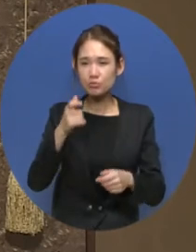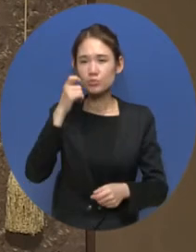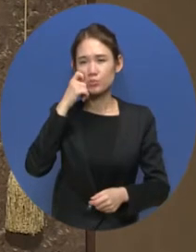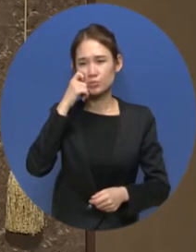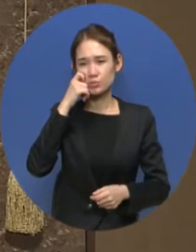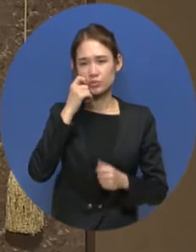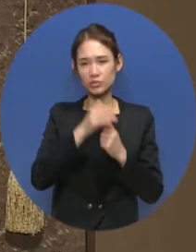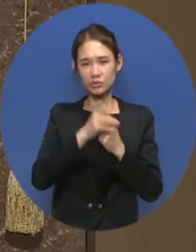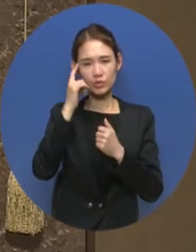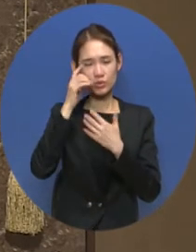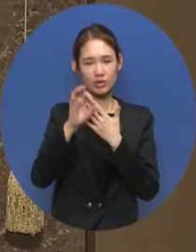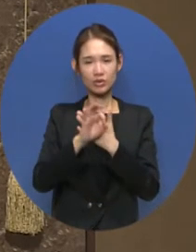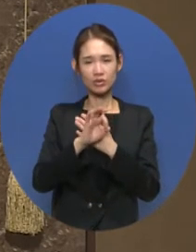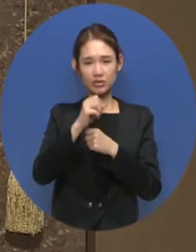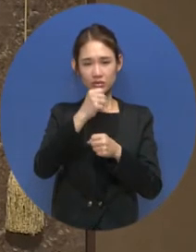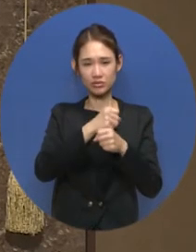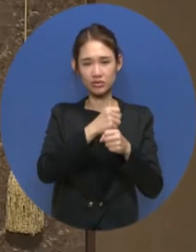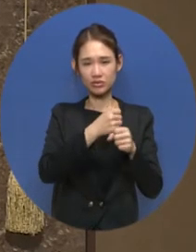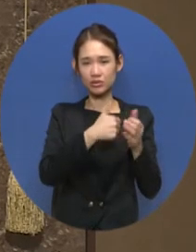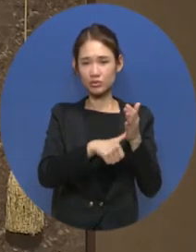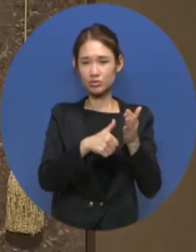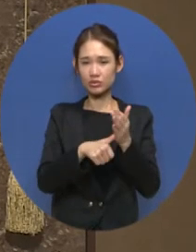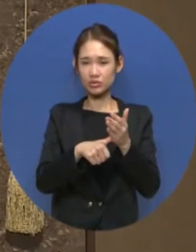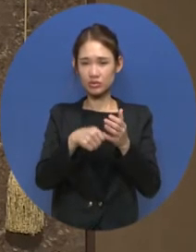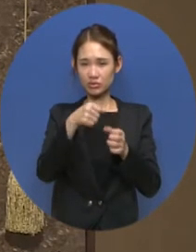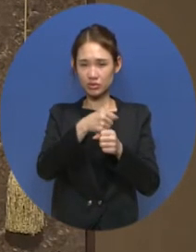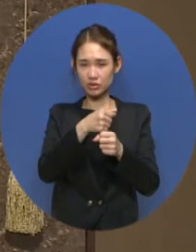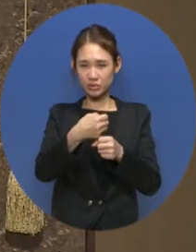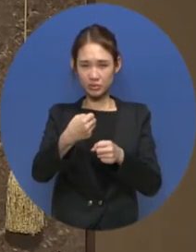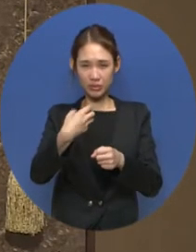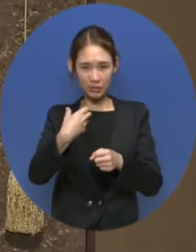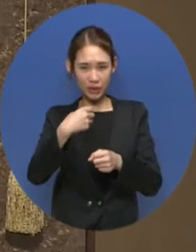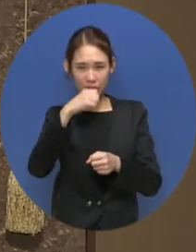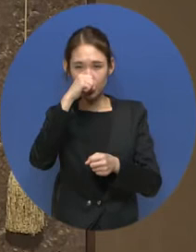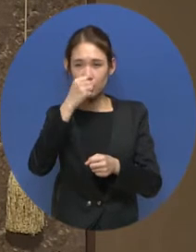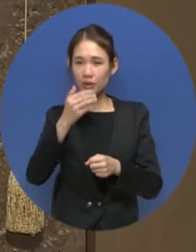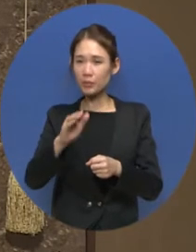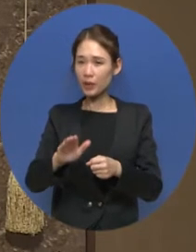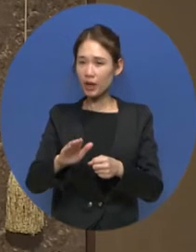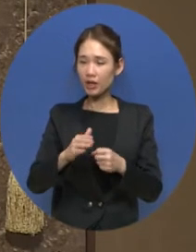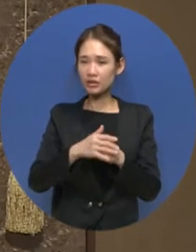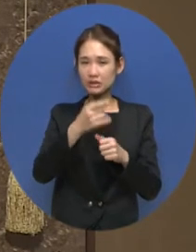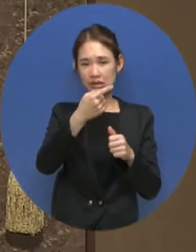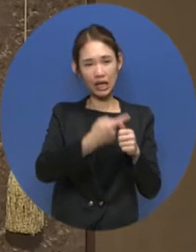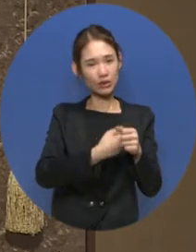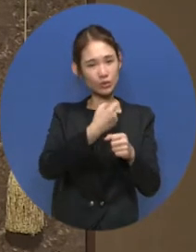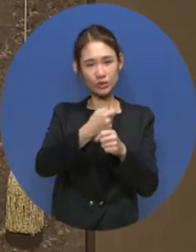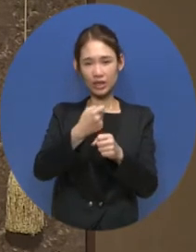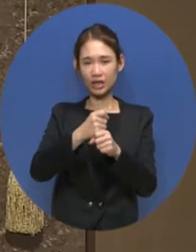왜냐하면 이 생산품들 굉장히 품질이 좋다라고 하는 것이 자동 생산이